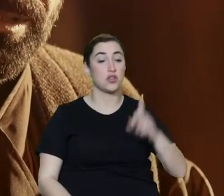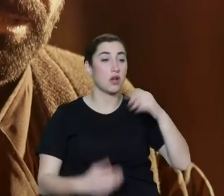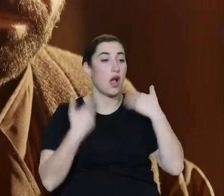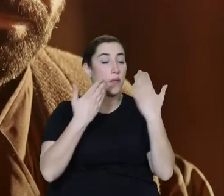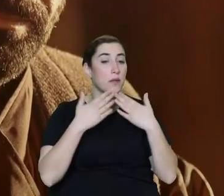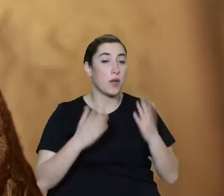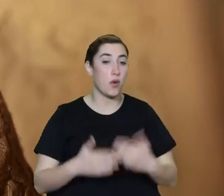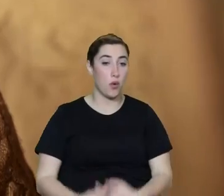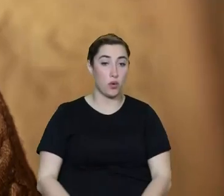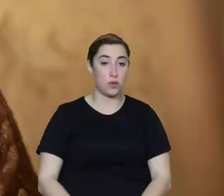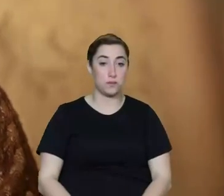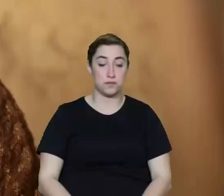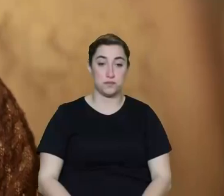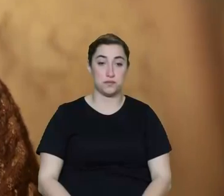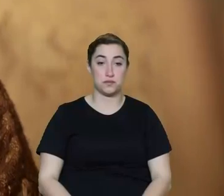kadı bulamaz.